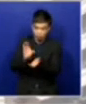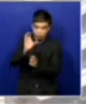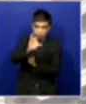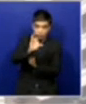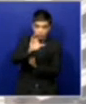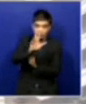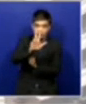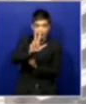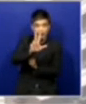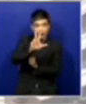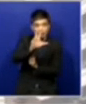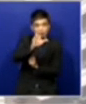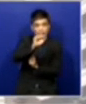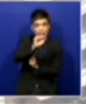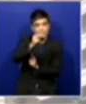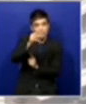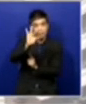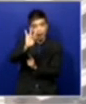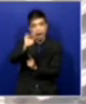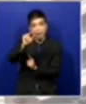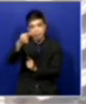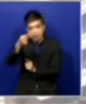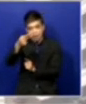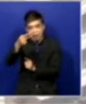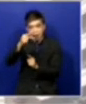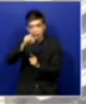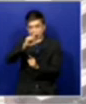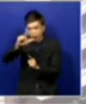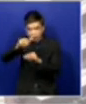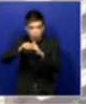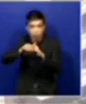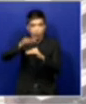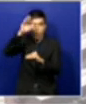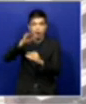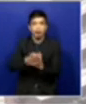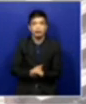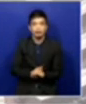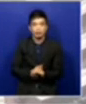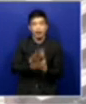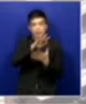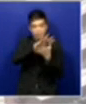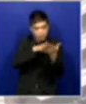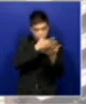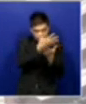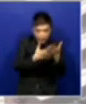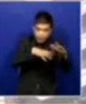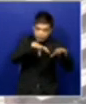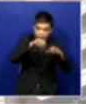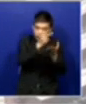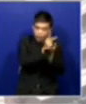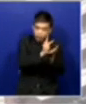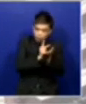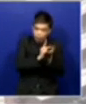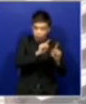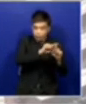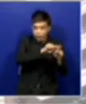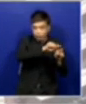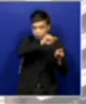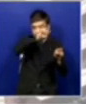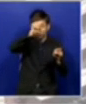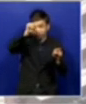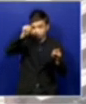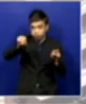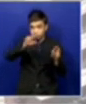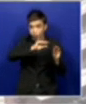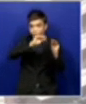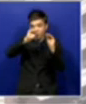38,000ล้านเศษนะครับจากหน่วยรับงบประมาณจากแผนบริการและจากบริหารหนี้สาธารณะโอนไปไว้ที่งบกลาง